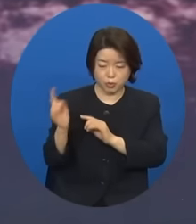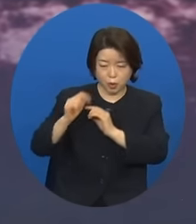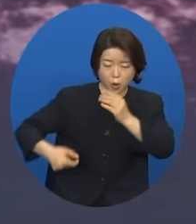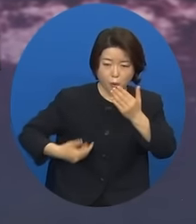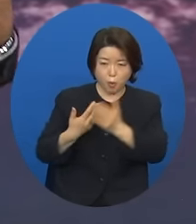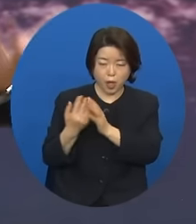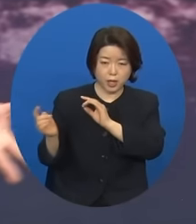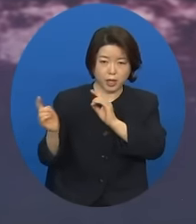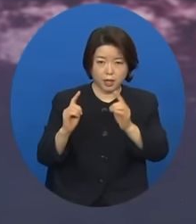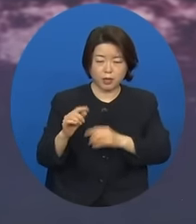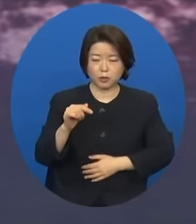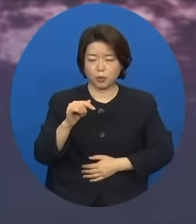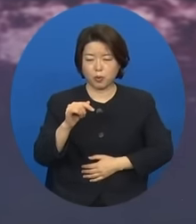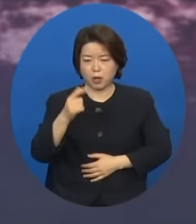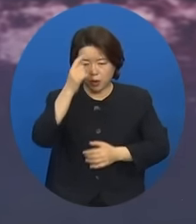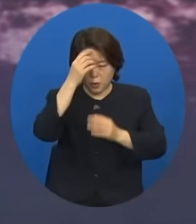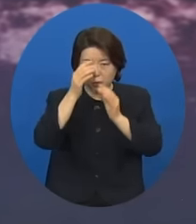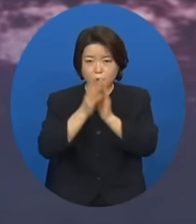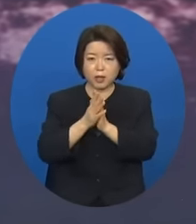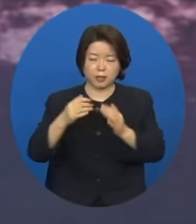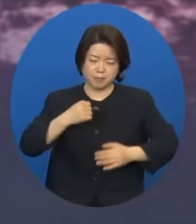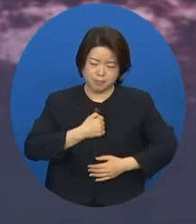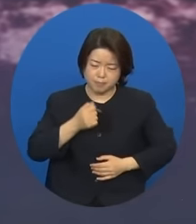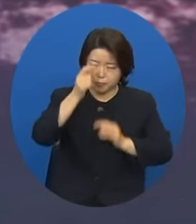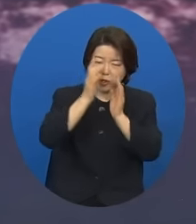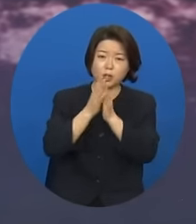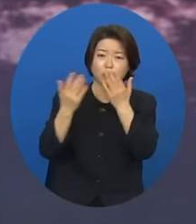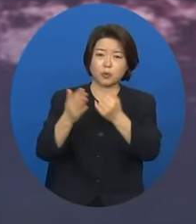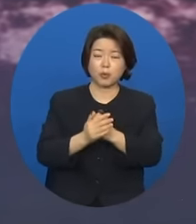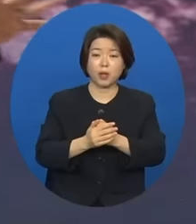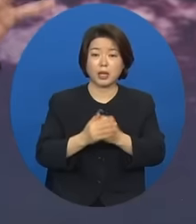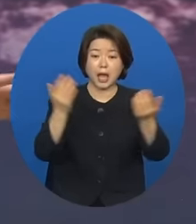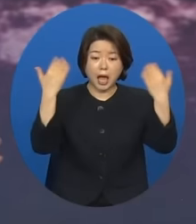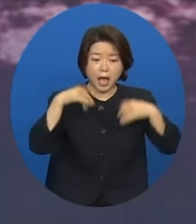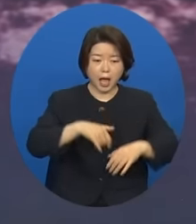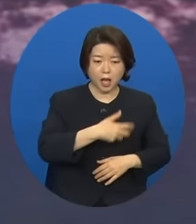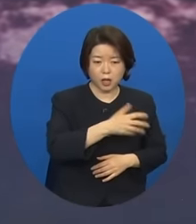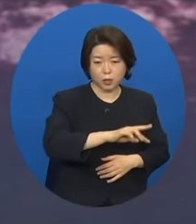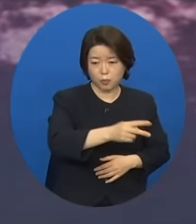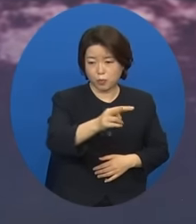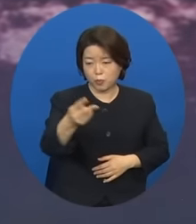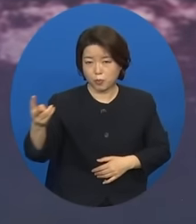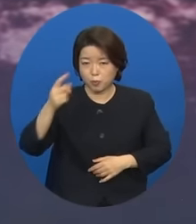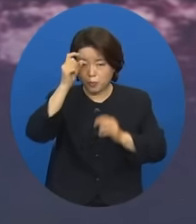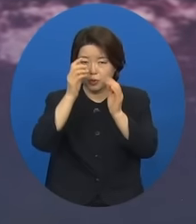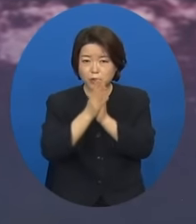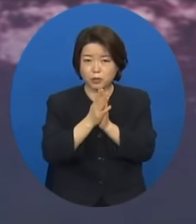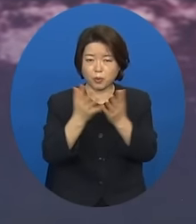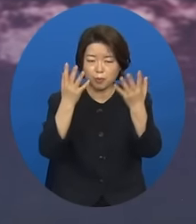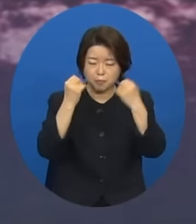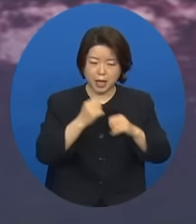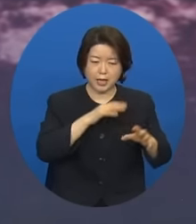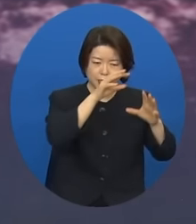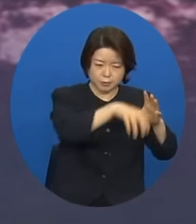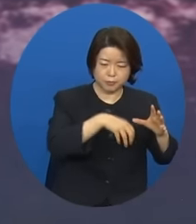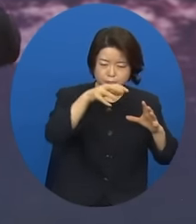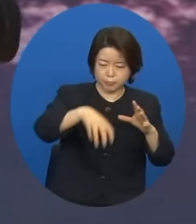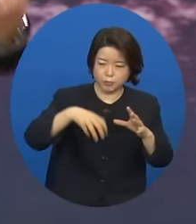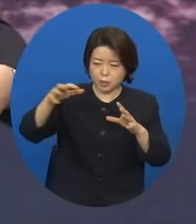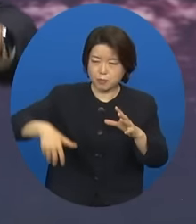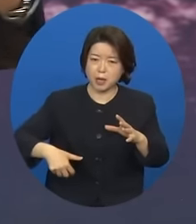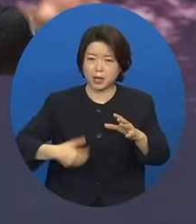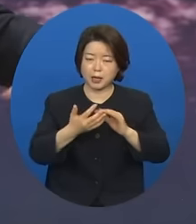눈물의 기도와 애통의 기도와 그다음 캠퍼스와 학생들을 돌면서 기도하는 그 수많은 우물파기